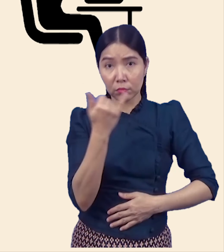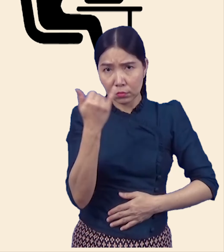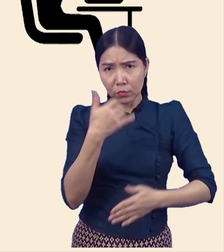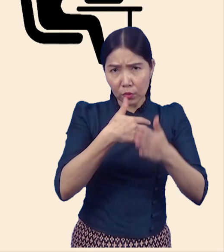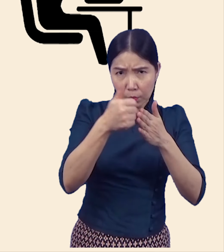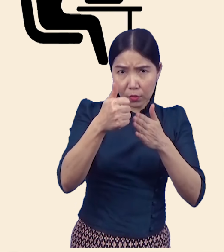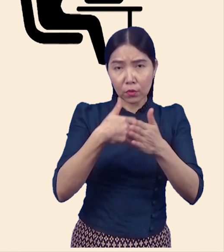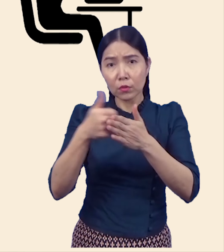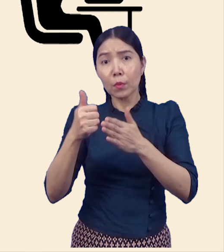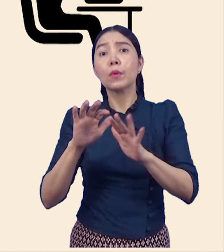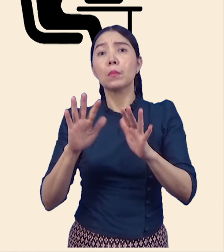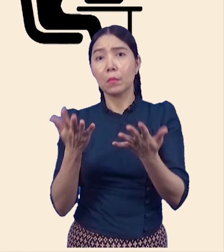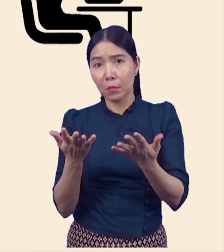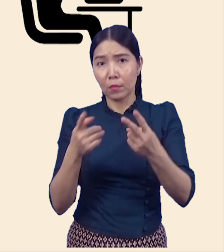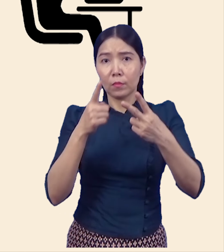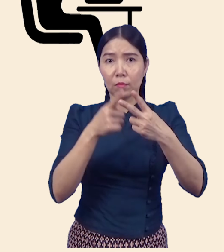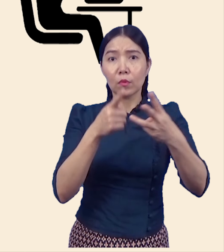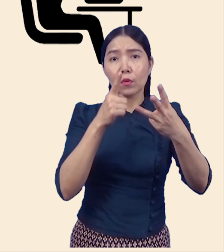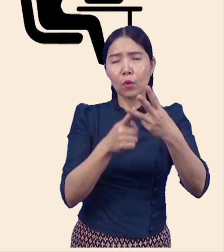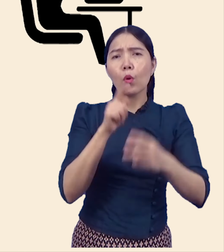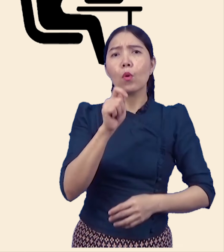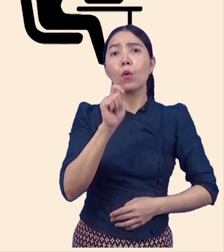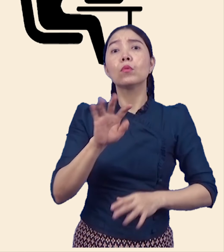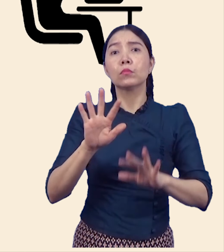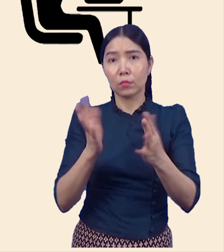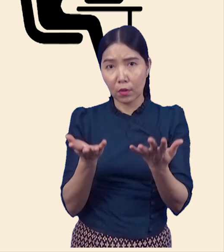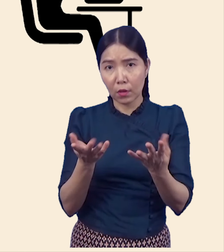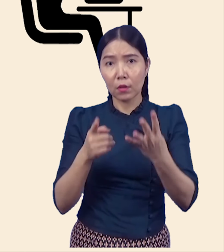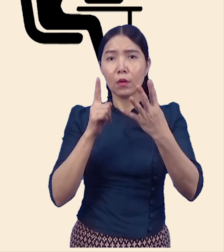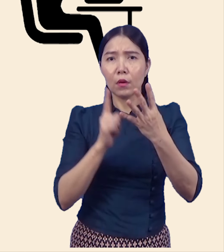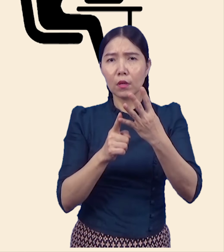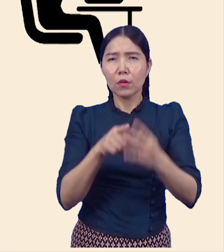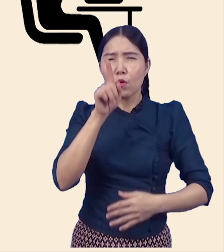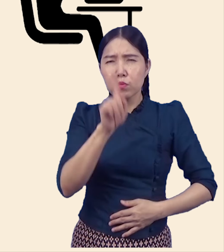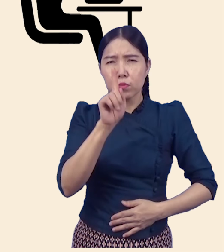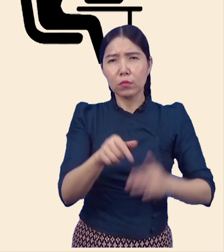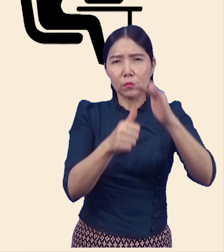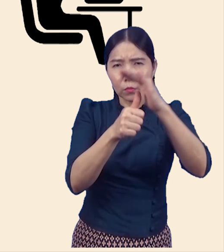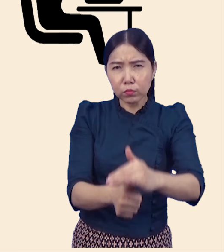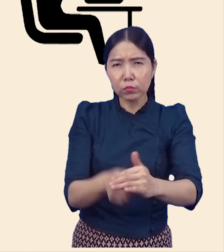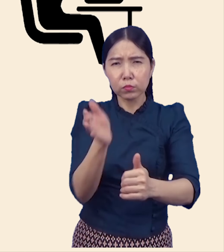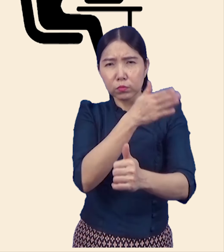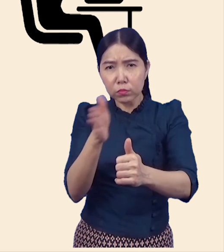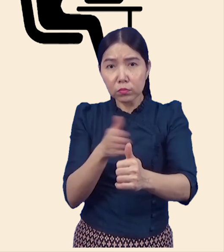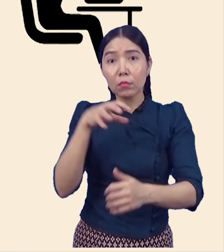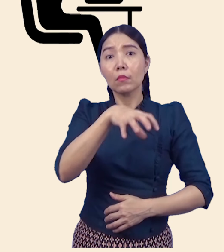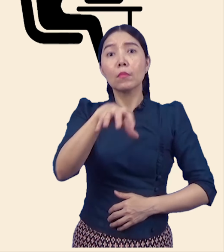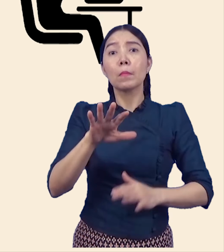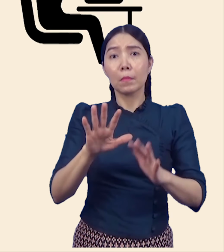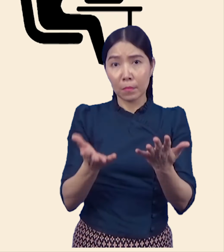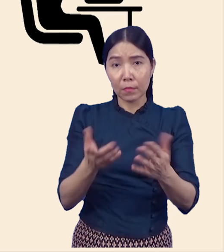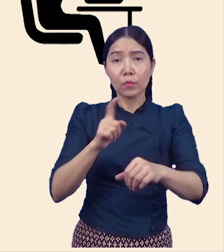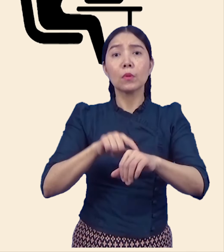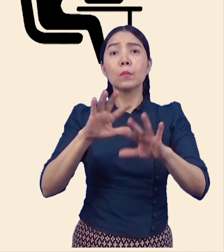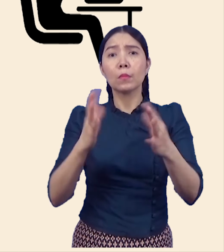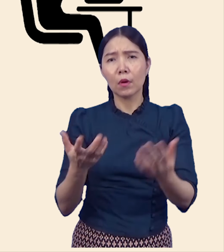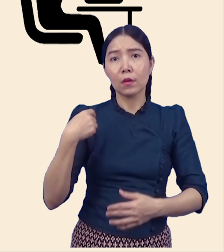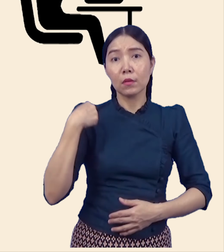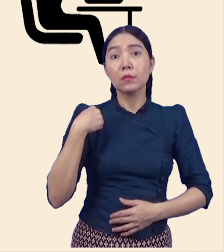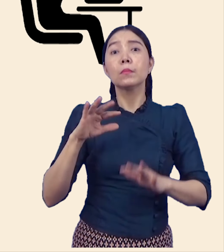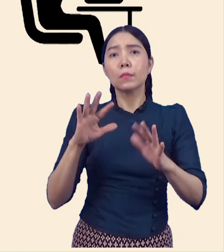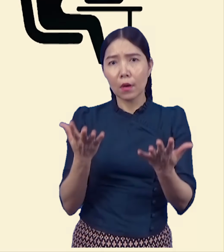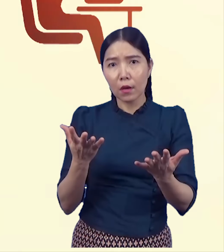န်းဖတ်မှုဖြစ်ပွားရာနေရာနှင့်အခြေများကိုထုတ်ဖော်ပြောဆိုရေးသားခြင်းသည်အကျန်းဖတ်မှုမှလွတ်မြောက်လာသူကိုတွယ်ဝန့်၍ဝေဖန်ပြစ်တင်ရာရော